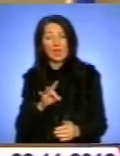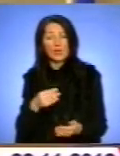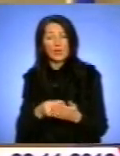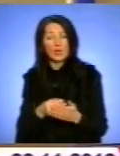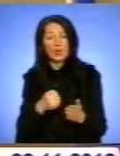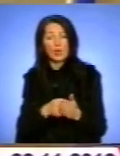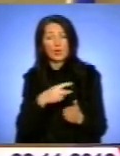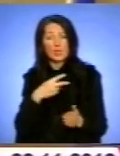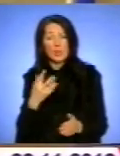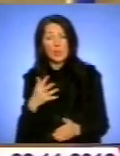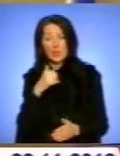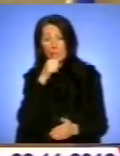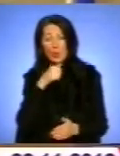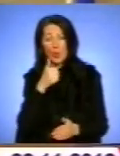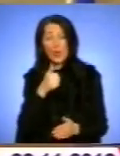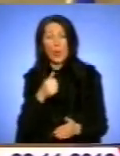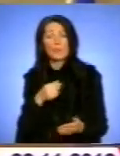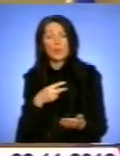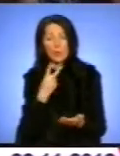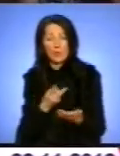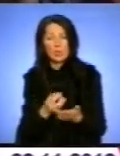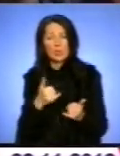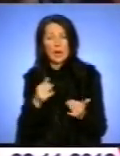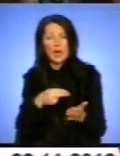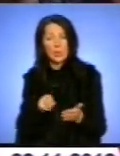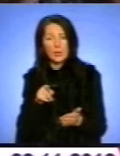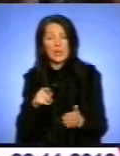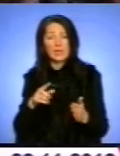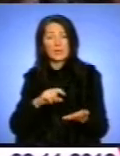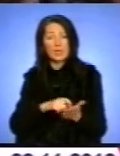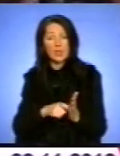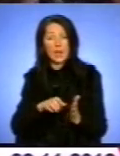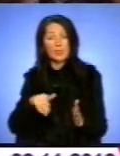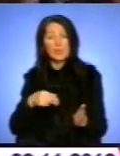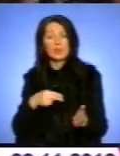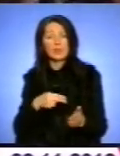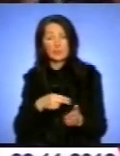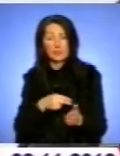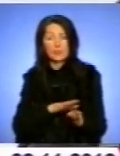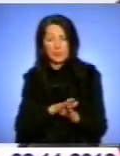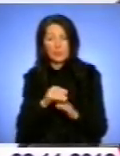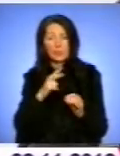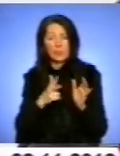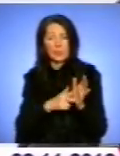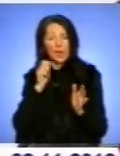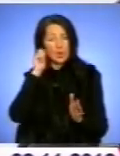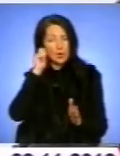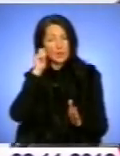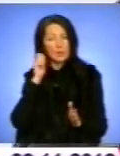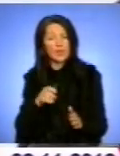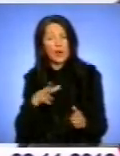до 2015 року передбачено для придбання їм житла після досягнення повноліття. Враховуючи те, що в